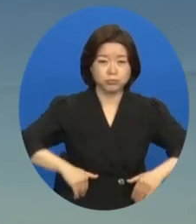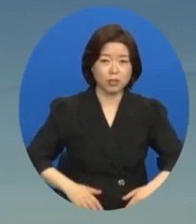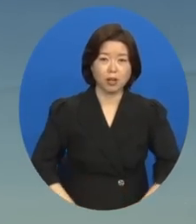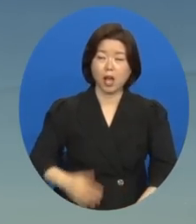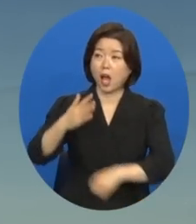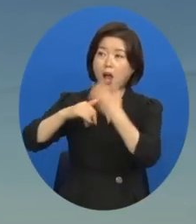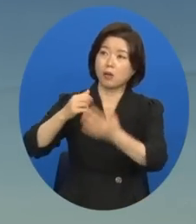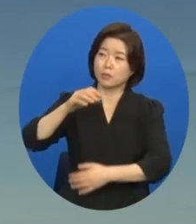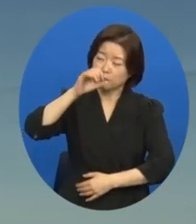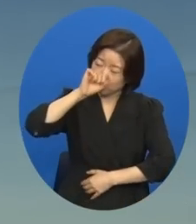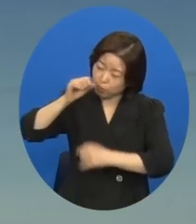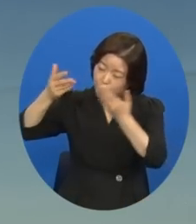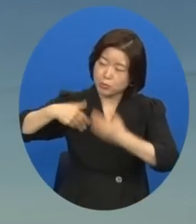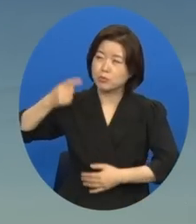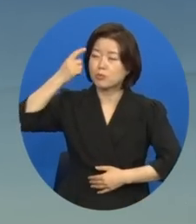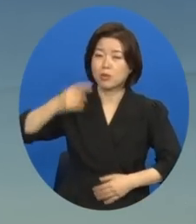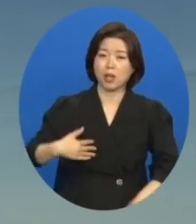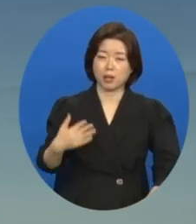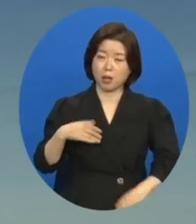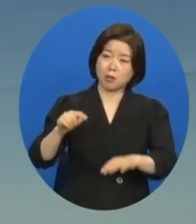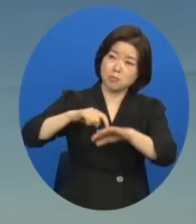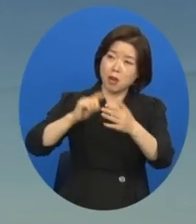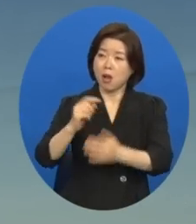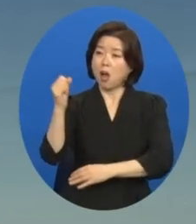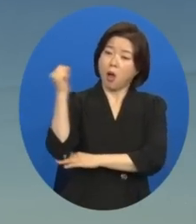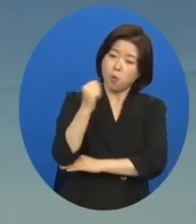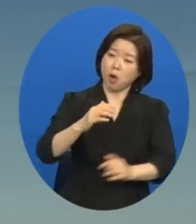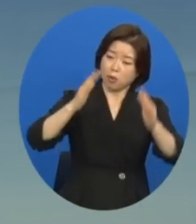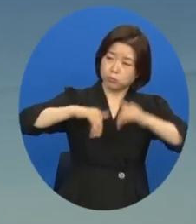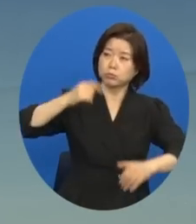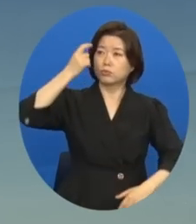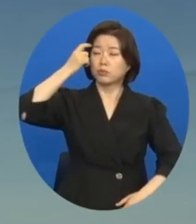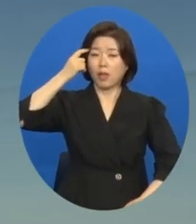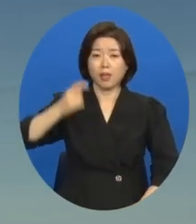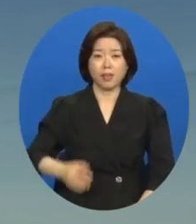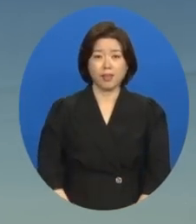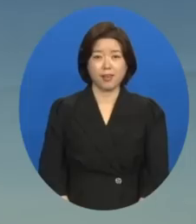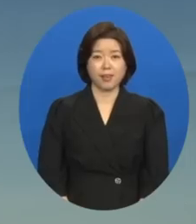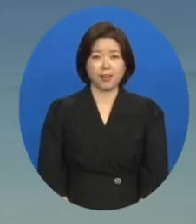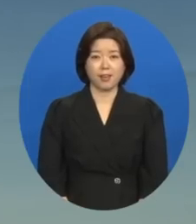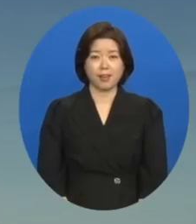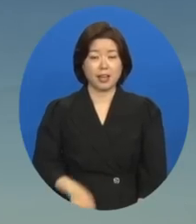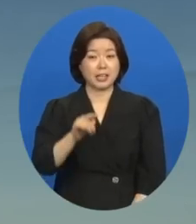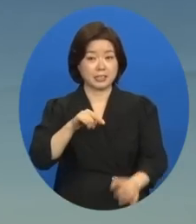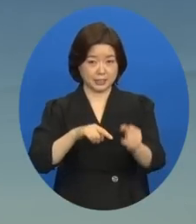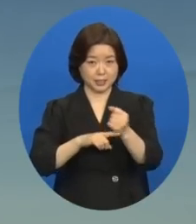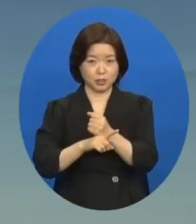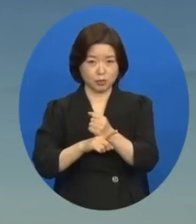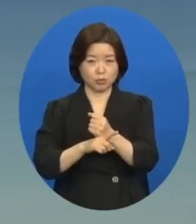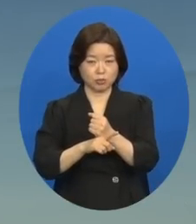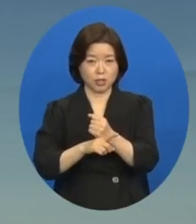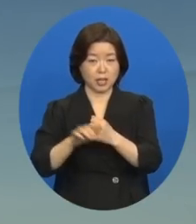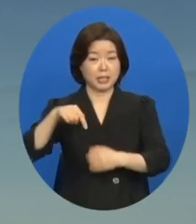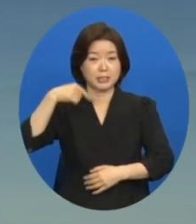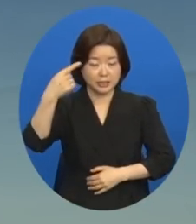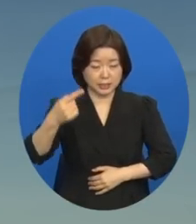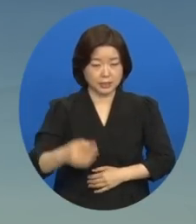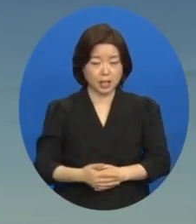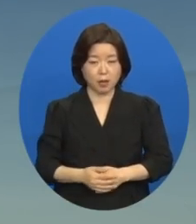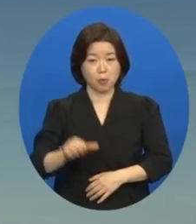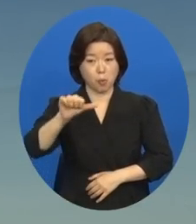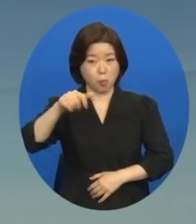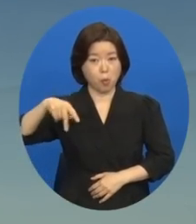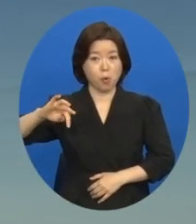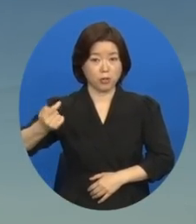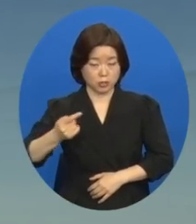우리에게 좀 좋은 것 좀 주시지, 막 우리 마음 흔들어서 무너뜨리는 걸 왜 하고 싶으신 걸까요? 그 이유가 이어지는 5절에